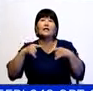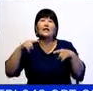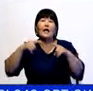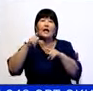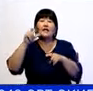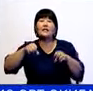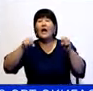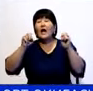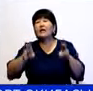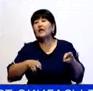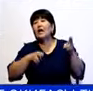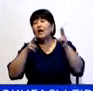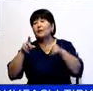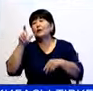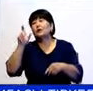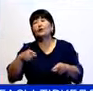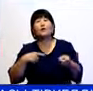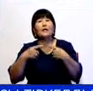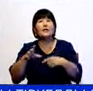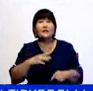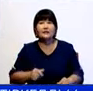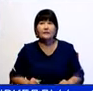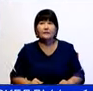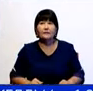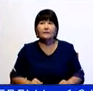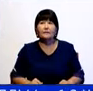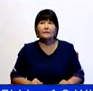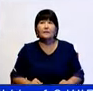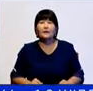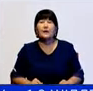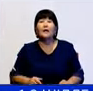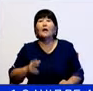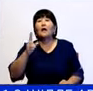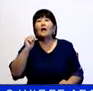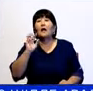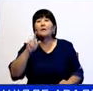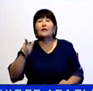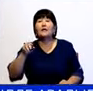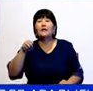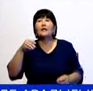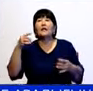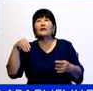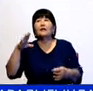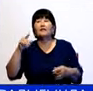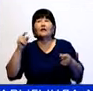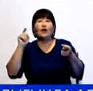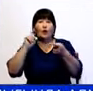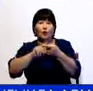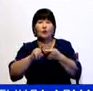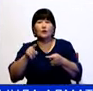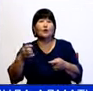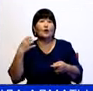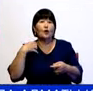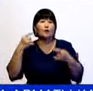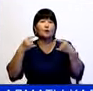инженерімен арнайы барып тұрғынмен тілдестік. Üyde dava kabilini, televizyonu kosuldu da Kızılorda'nın peredasını